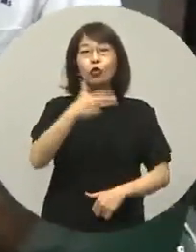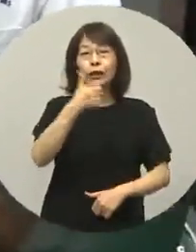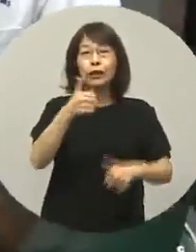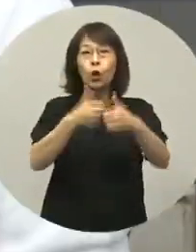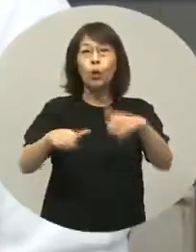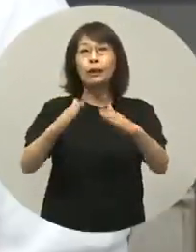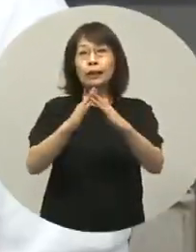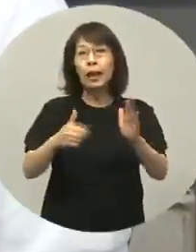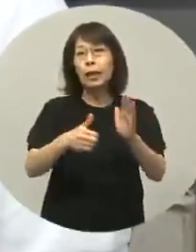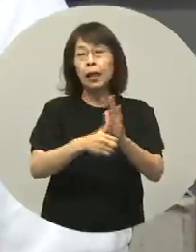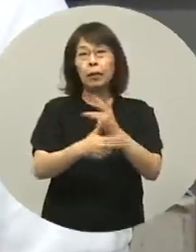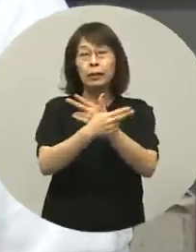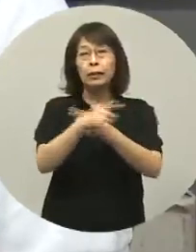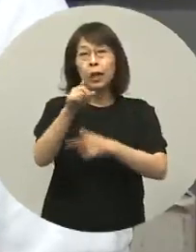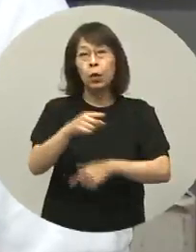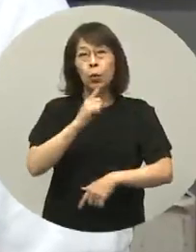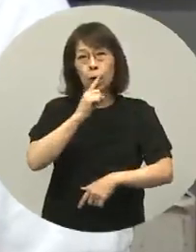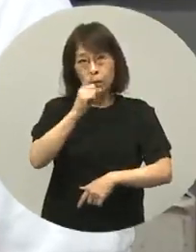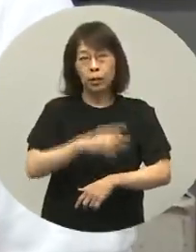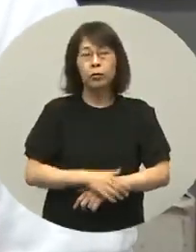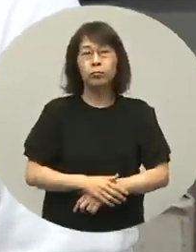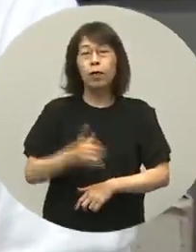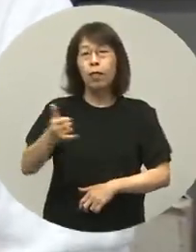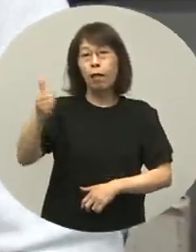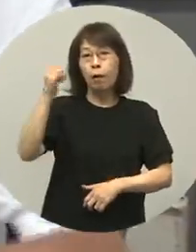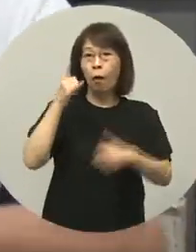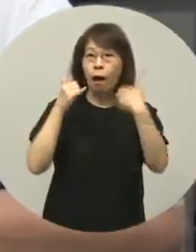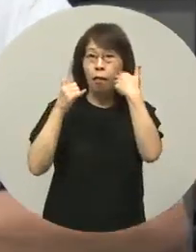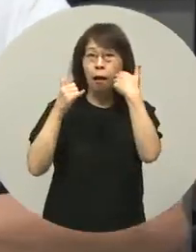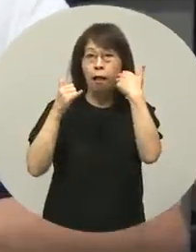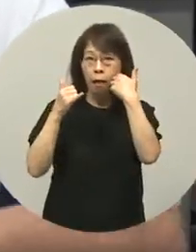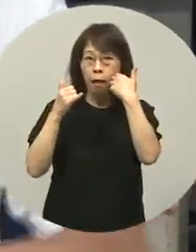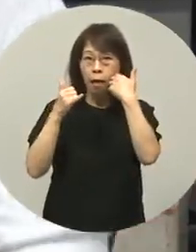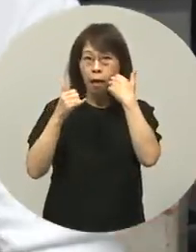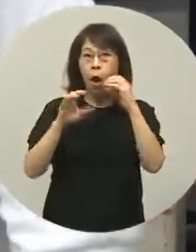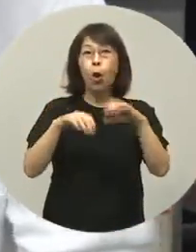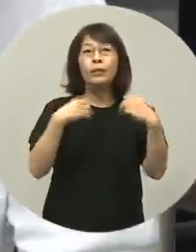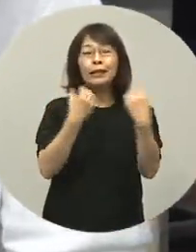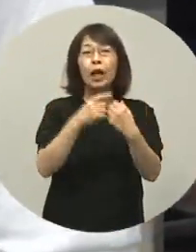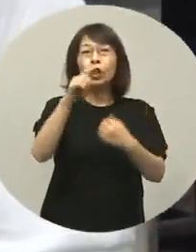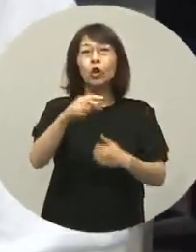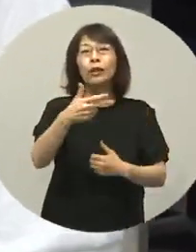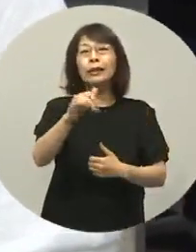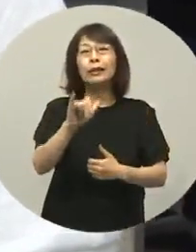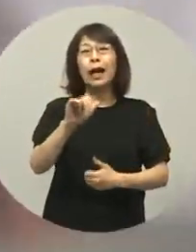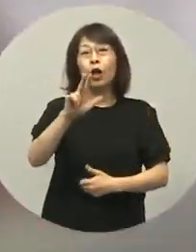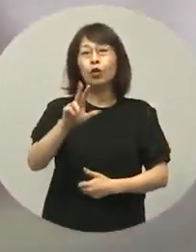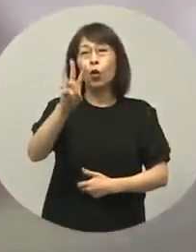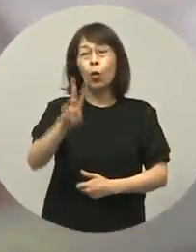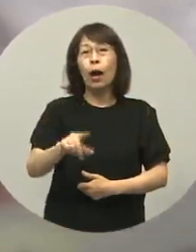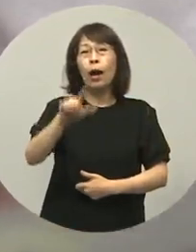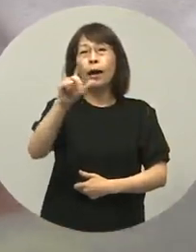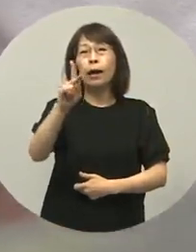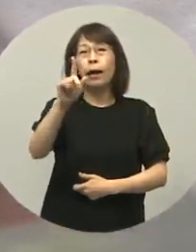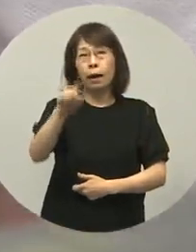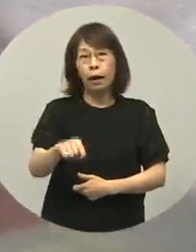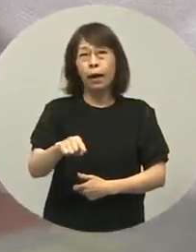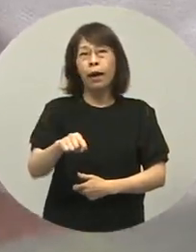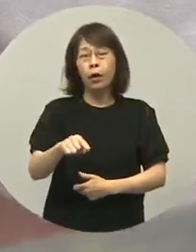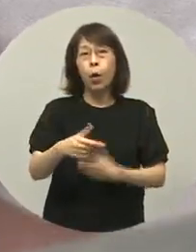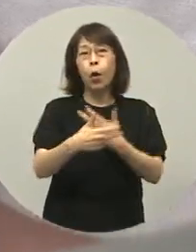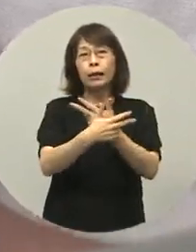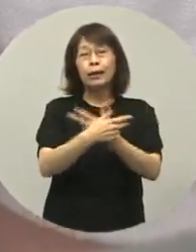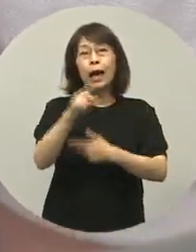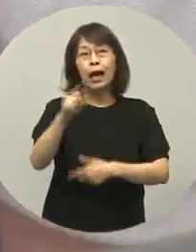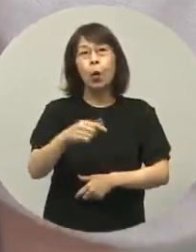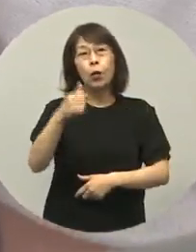します。 電話を受けたのはコミュニティソーシャルワーカーの北野さん。聞き慣れない